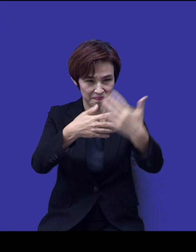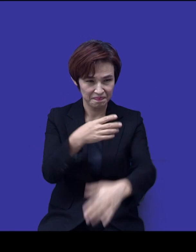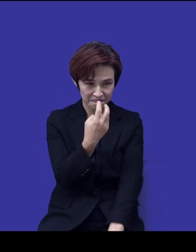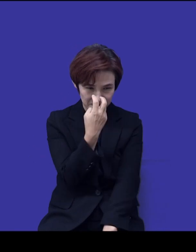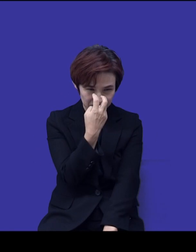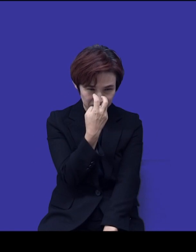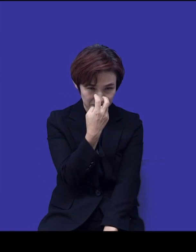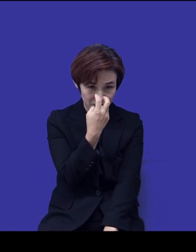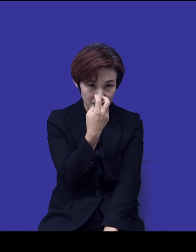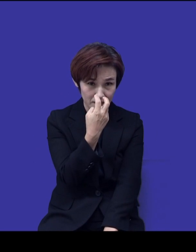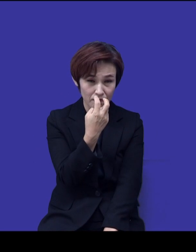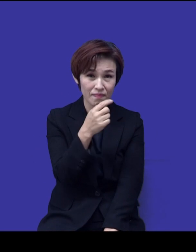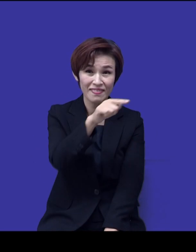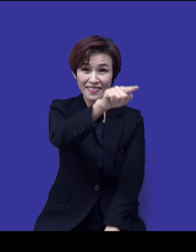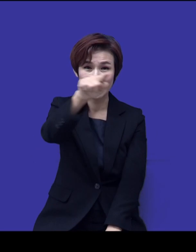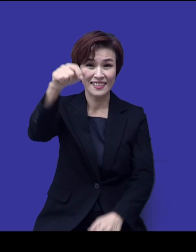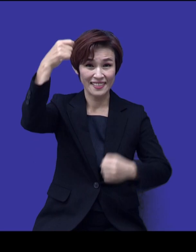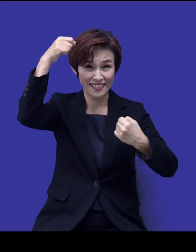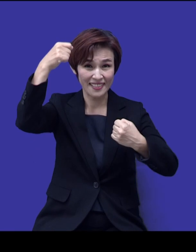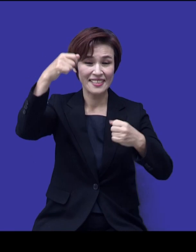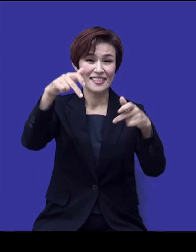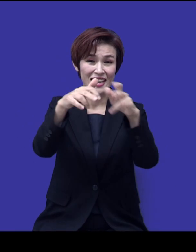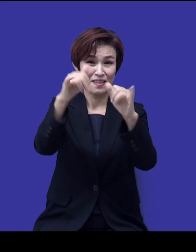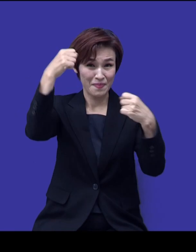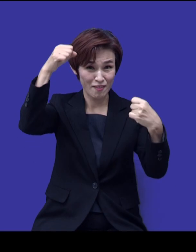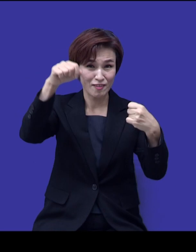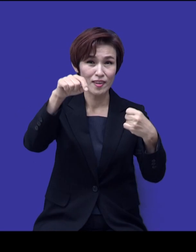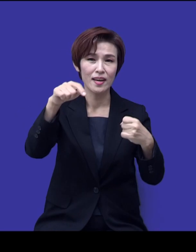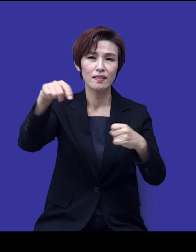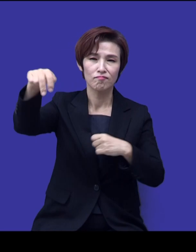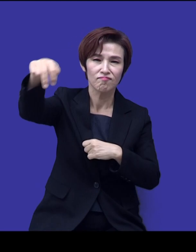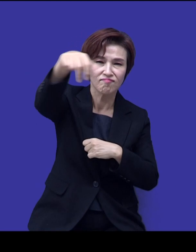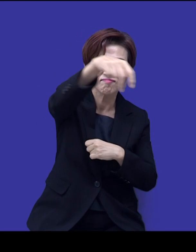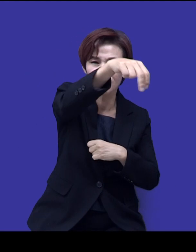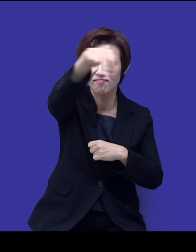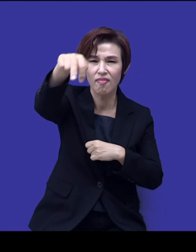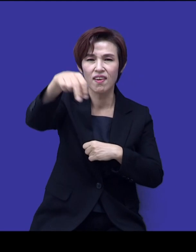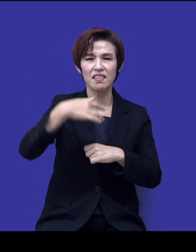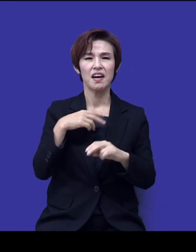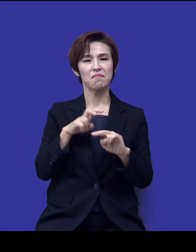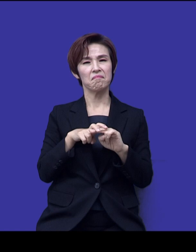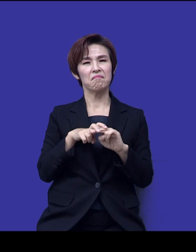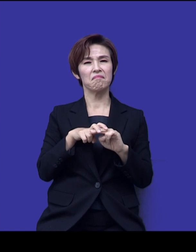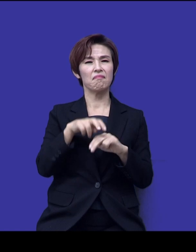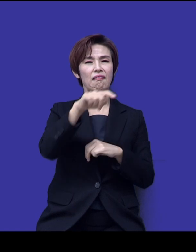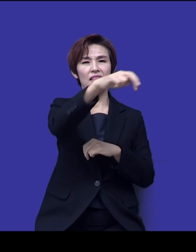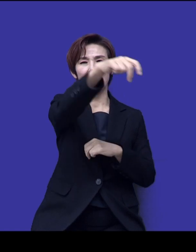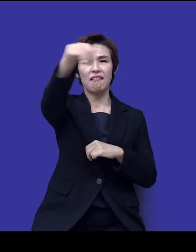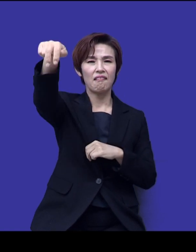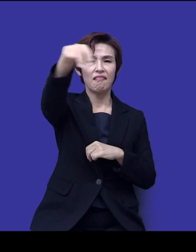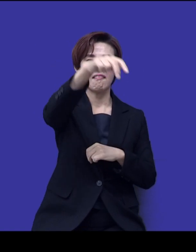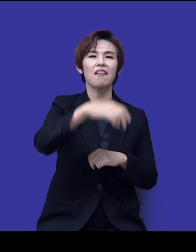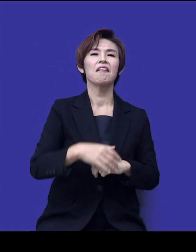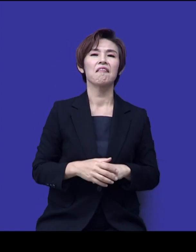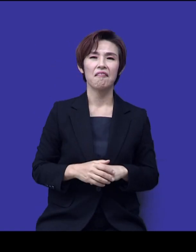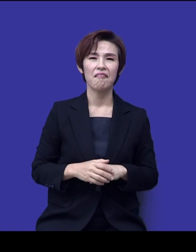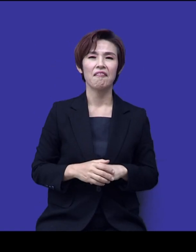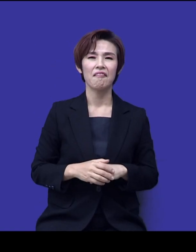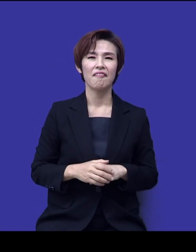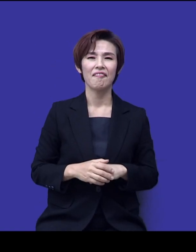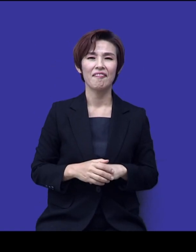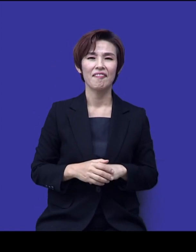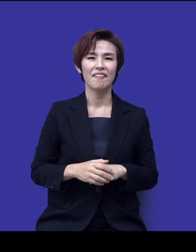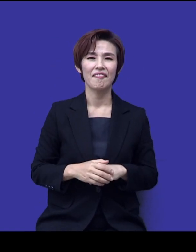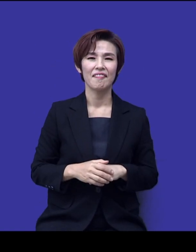근데 그때는 우리 장애인들이 움직이잖아요. 네네. 아이고, 나는 앉아있는데 저것들은 움직이네. 예. 그것이 위로가 되고, 그